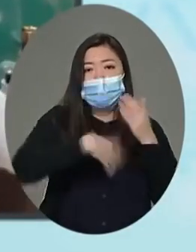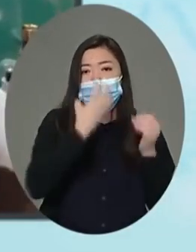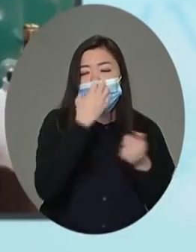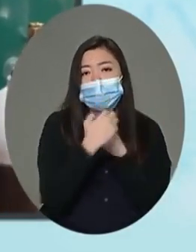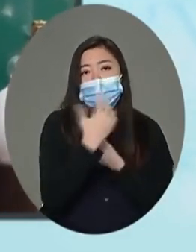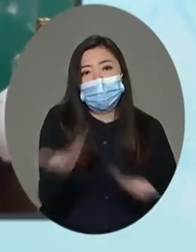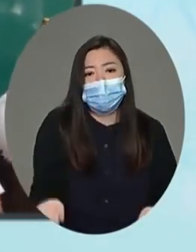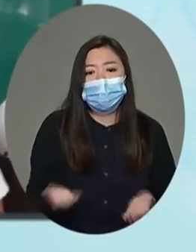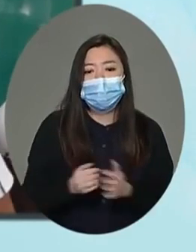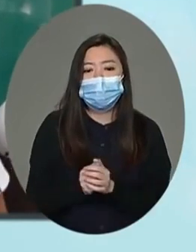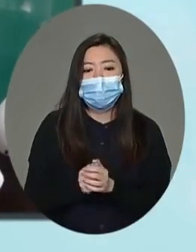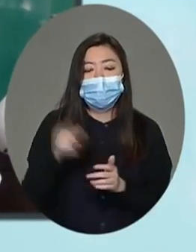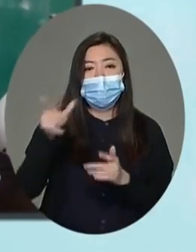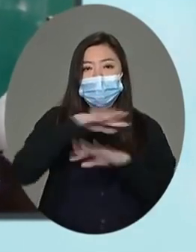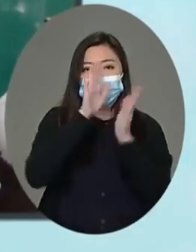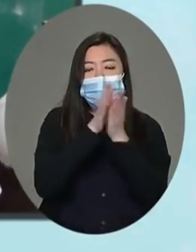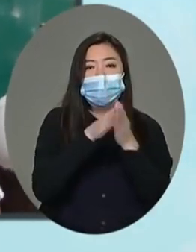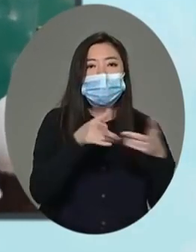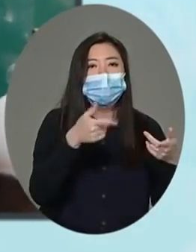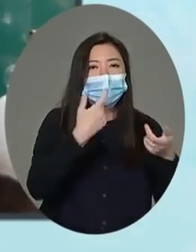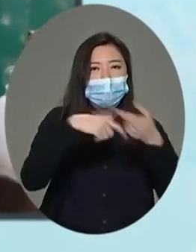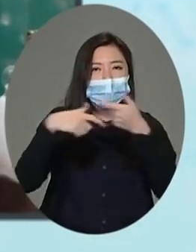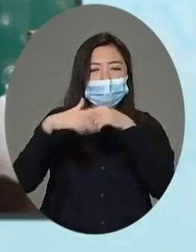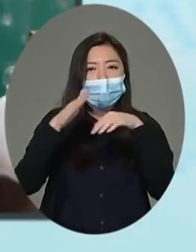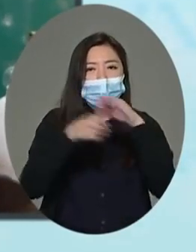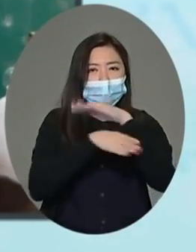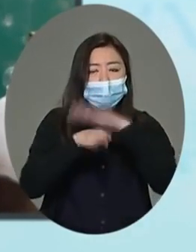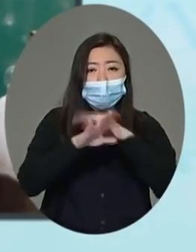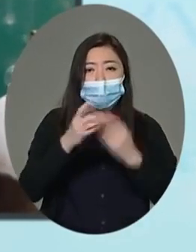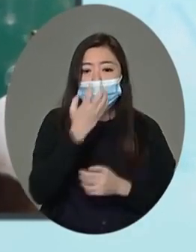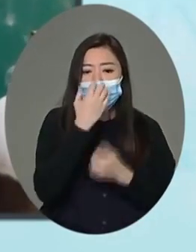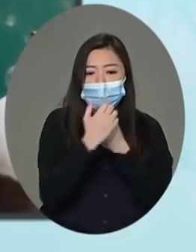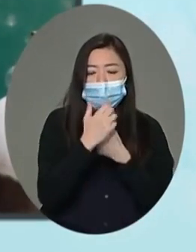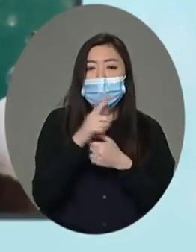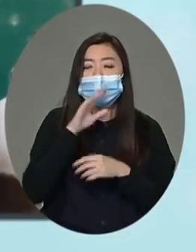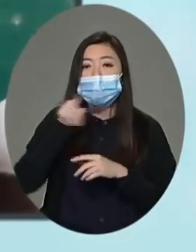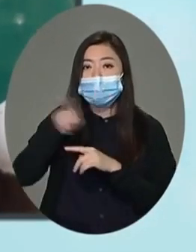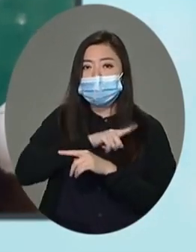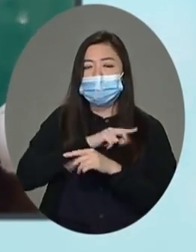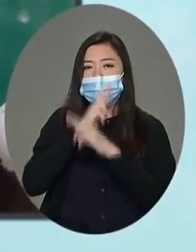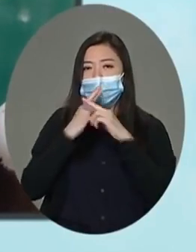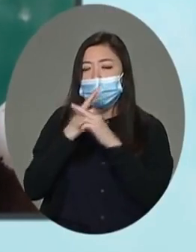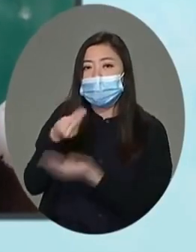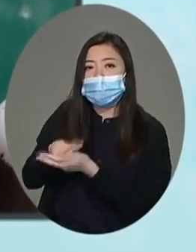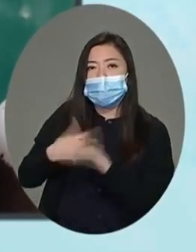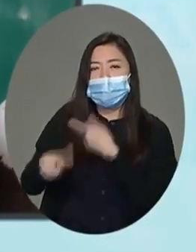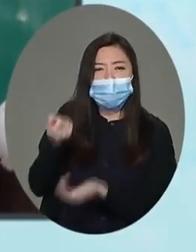In every shop, there is no oxygen. There is no oxygen. Black market is on high.